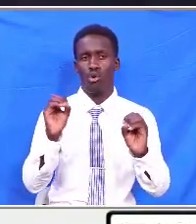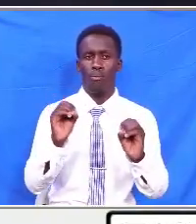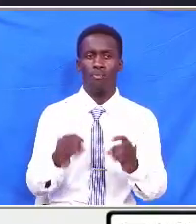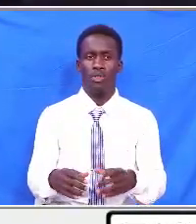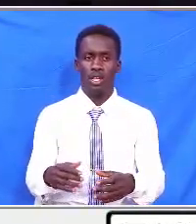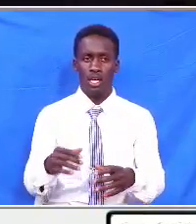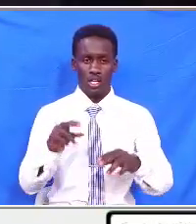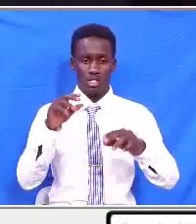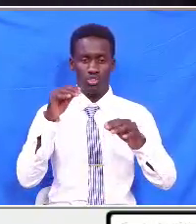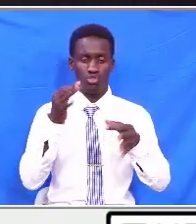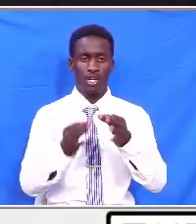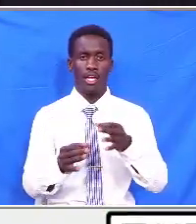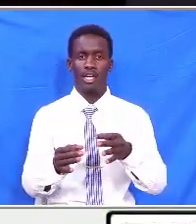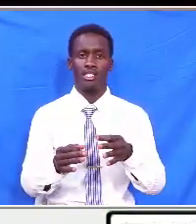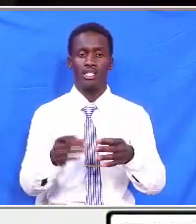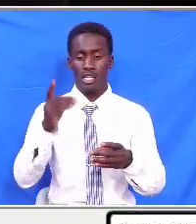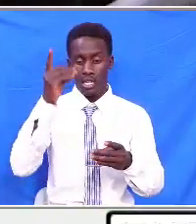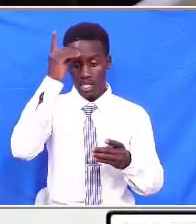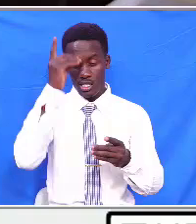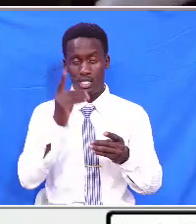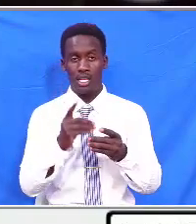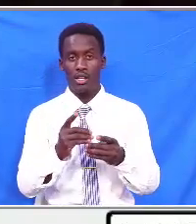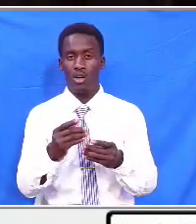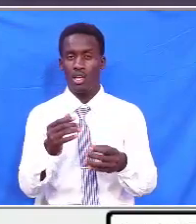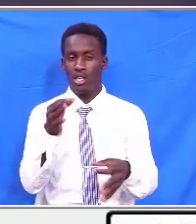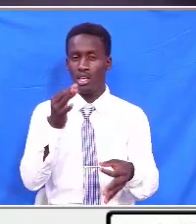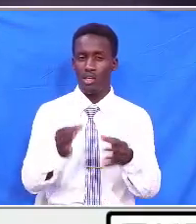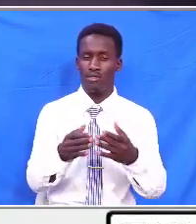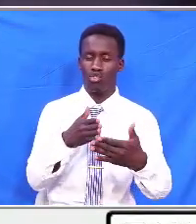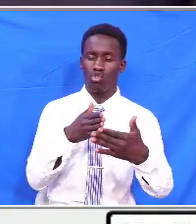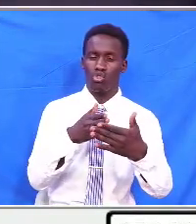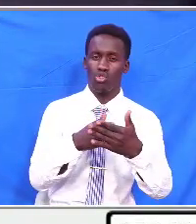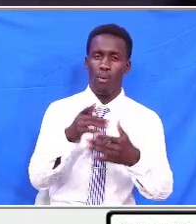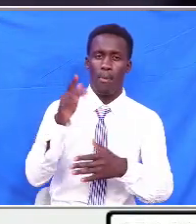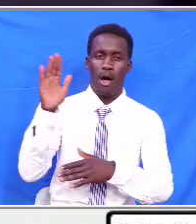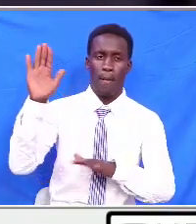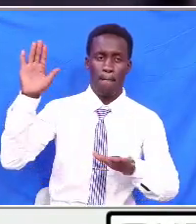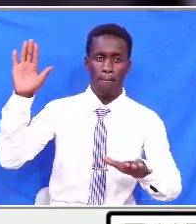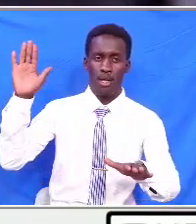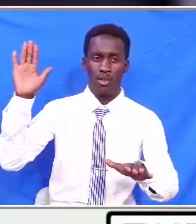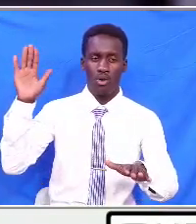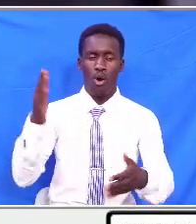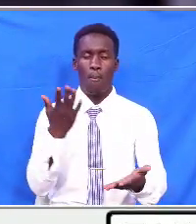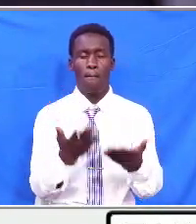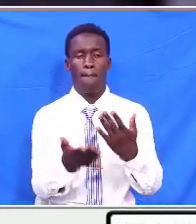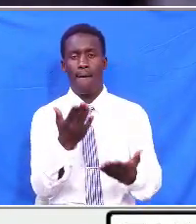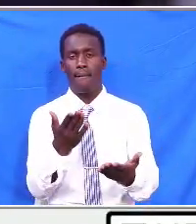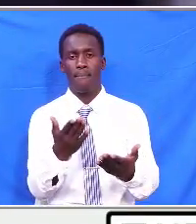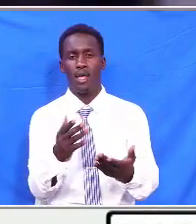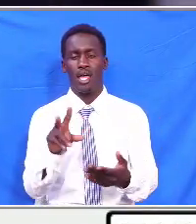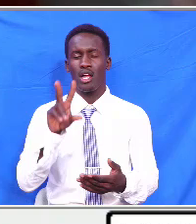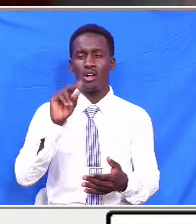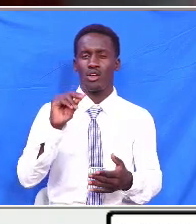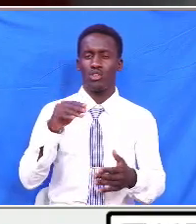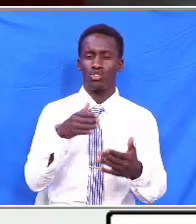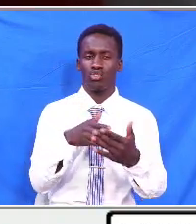wa iwapo litasimamisha au kupisha maagizo ya kusimamisha uteuzi na kuapishwa kwa mrithi wa Gachagua, Kithure Kindiki,